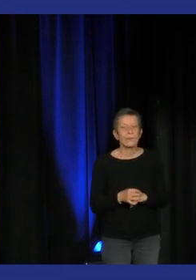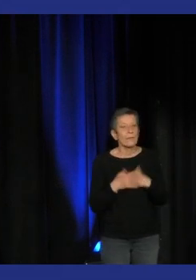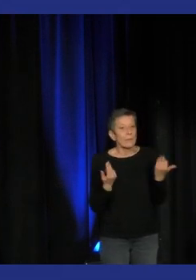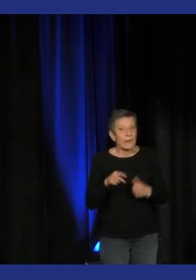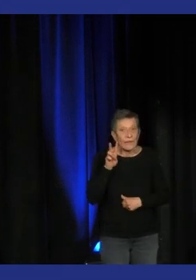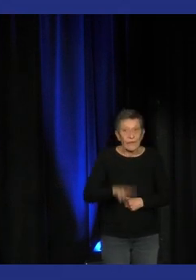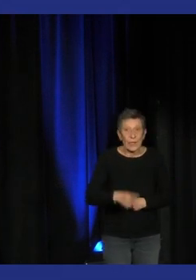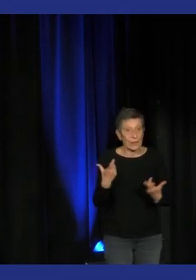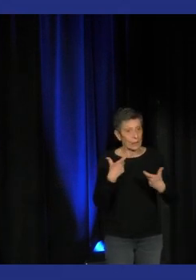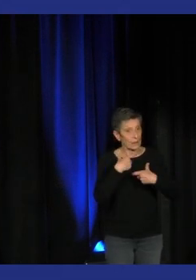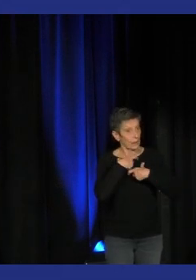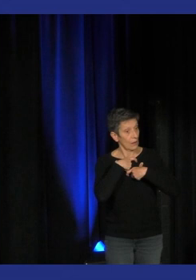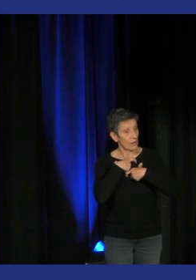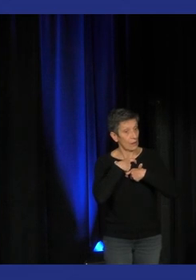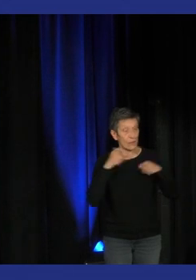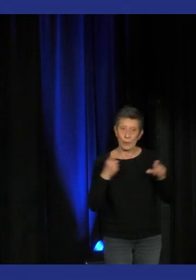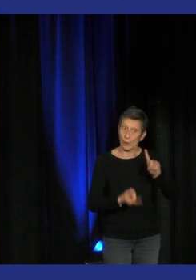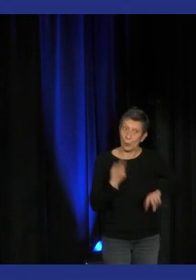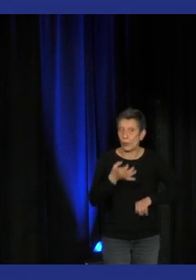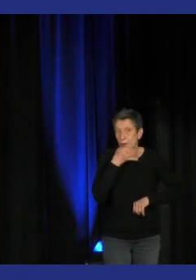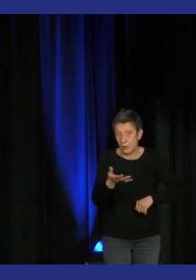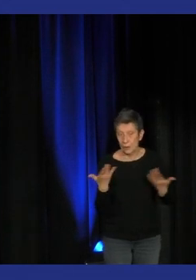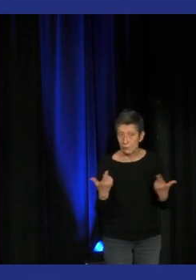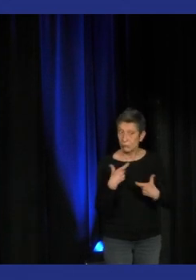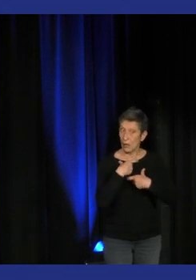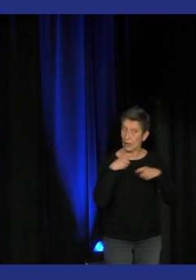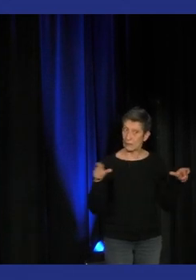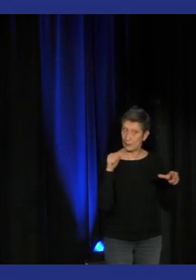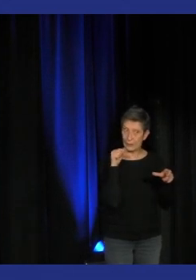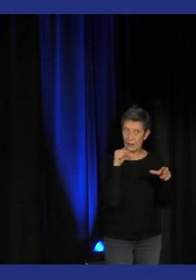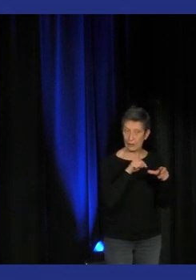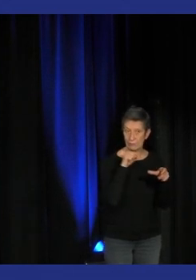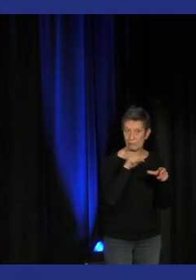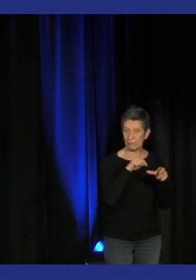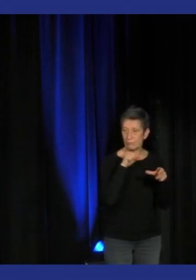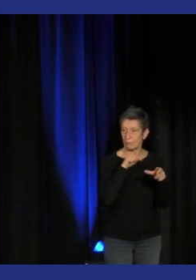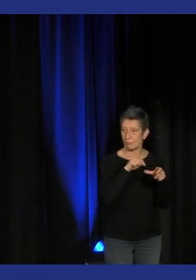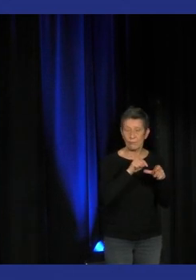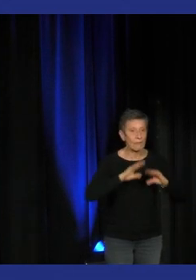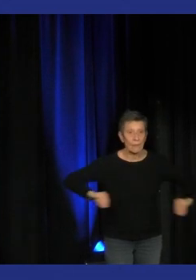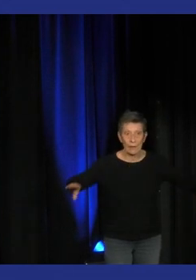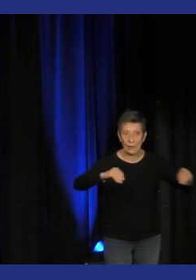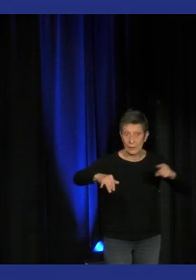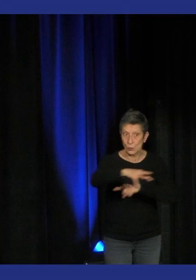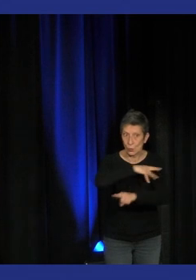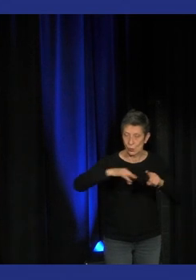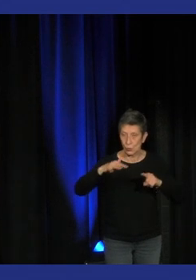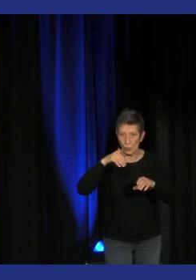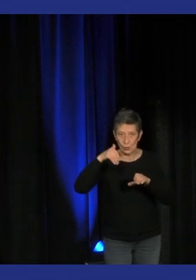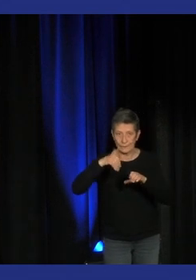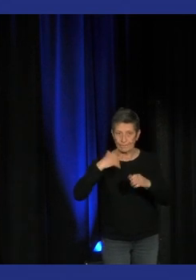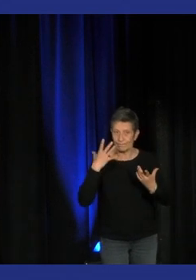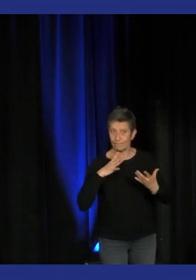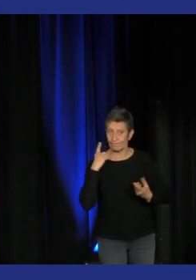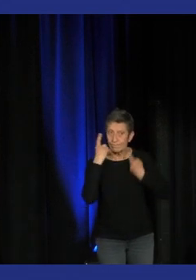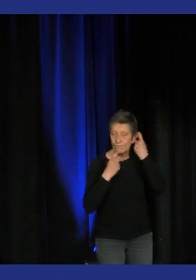la question de l'accessibilité interroge de fait l'organisation de nos espaces sociaux et la prise